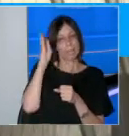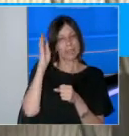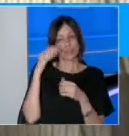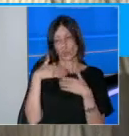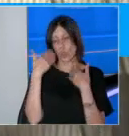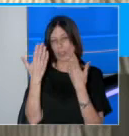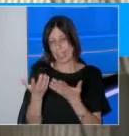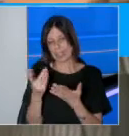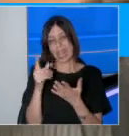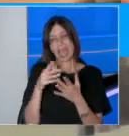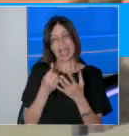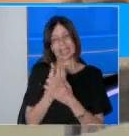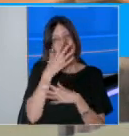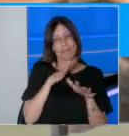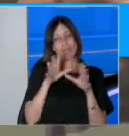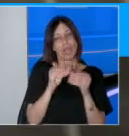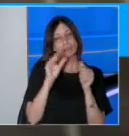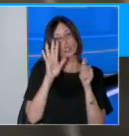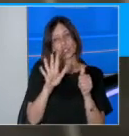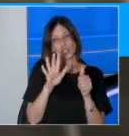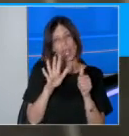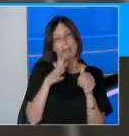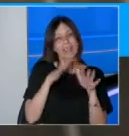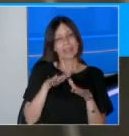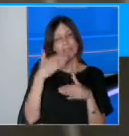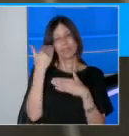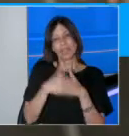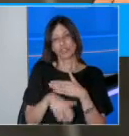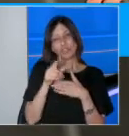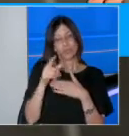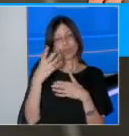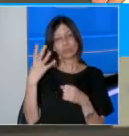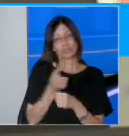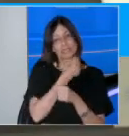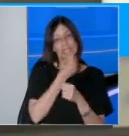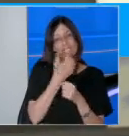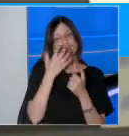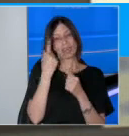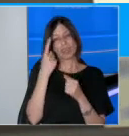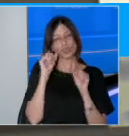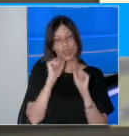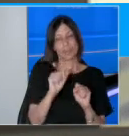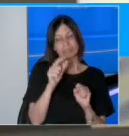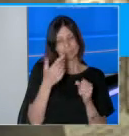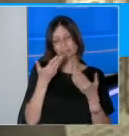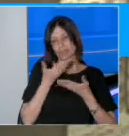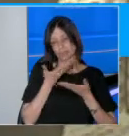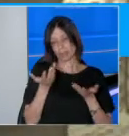לו להקים ממשלה עם 6 מנדטים, בסופו של דבר הוא זה שמצליח להשיג 61 תומכים, אז זה